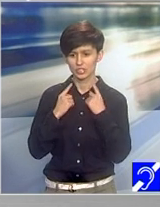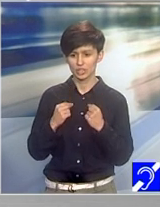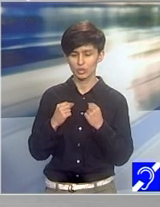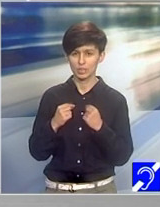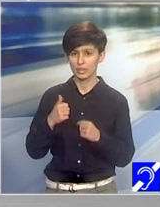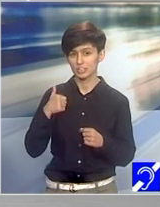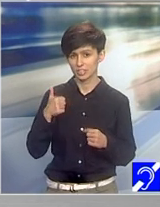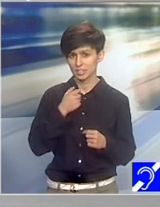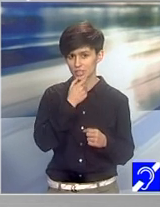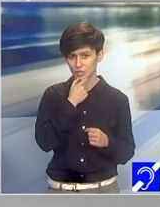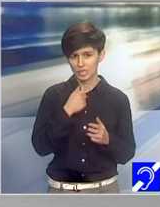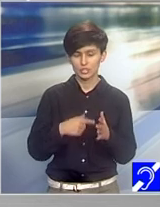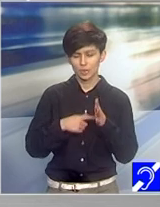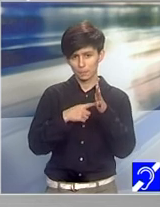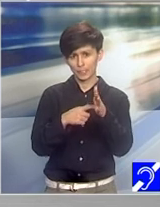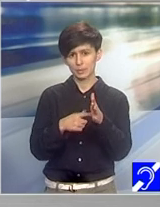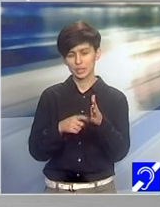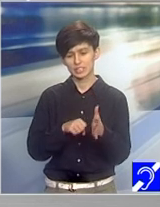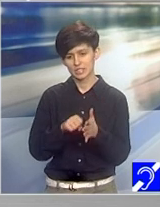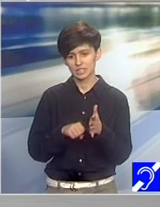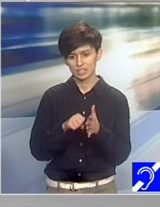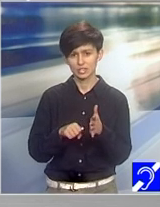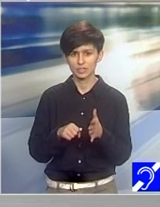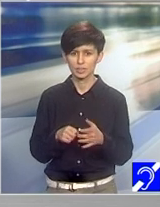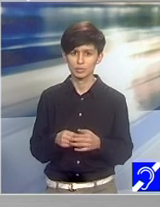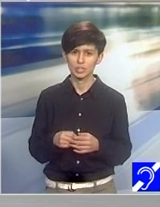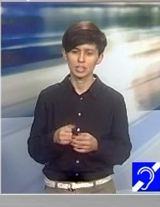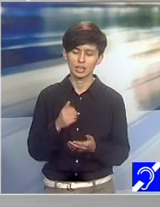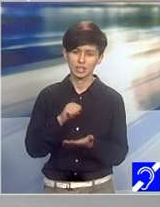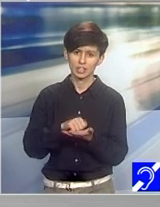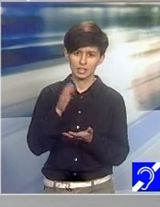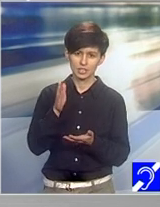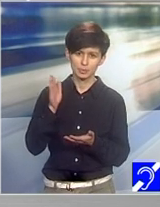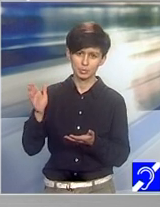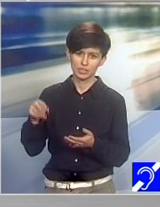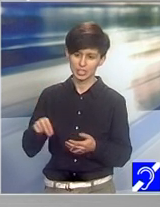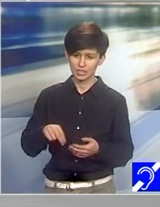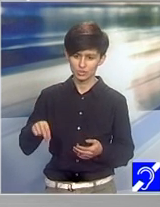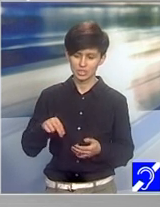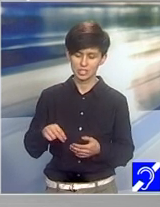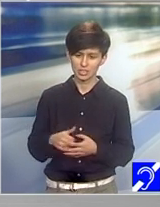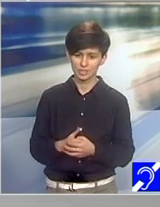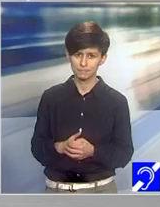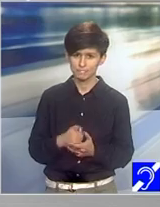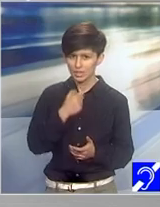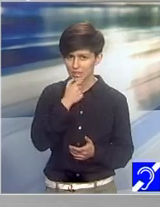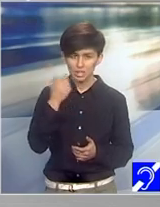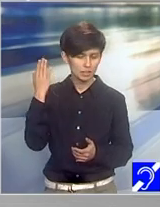întreg. Și am prezentat filmul, bineînțeles, la Biblioteca Județeană. Anul trecut în